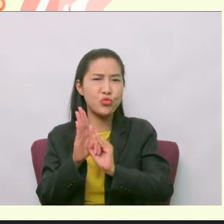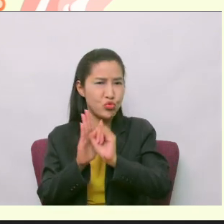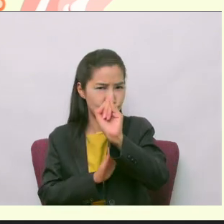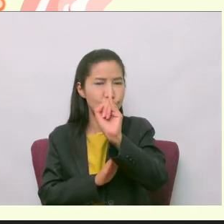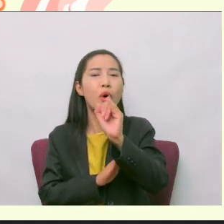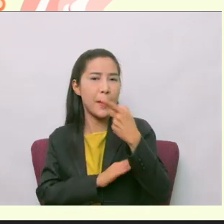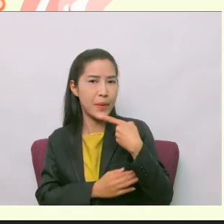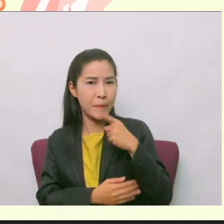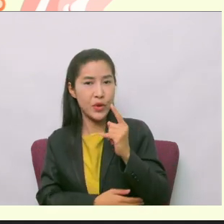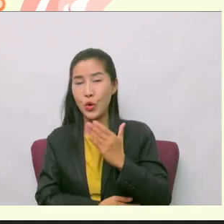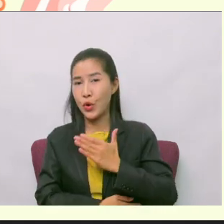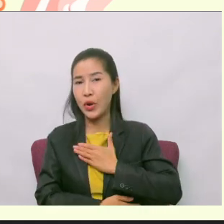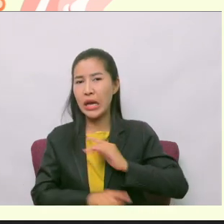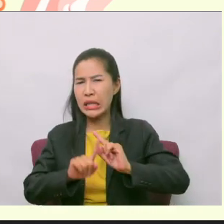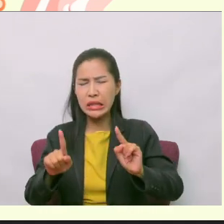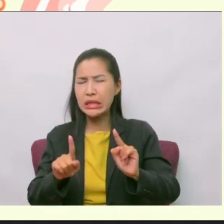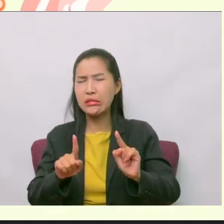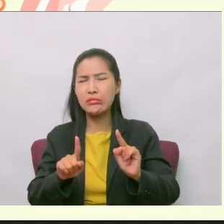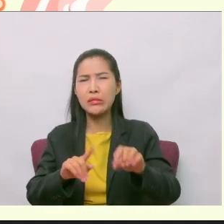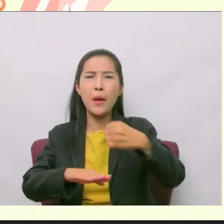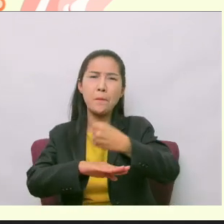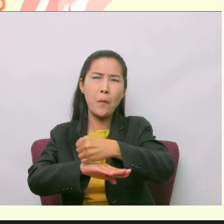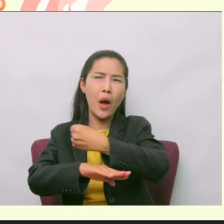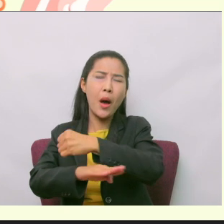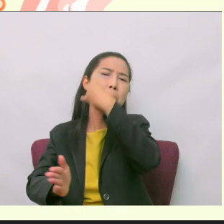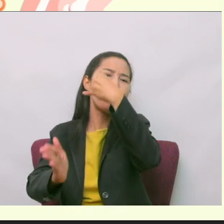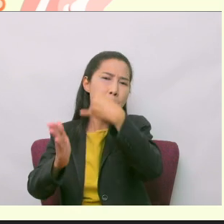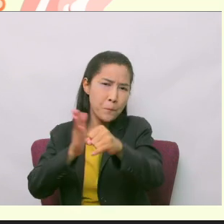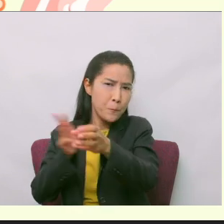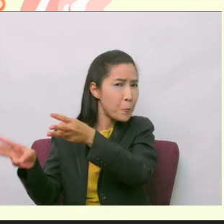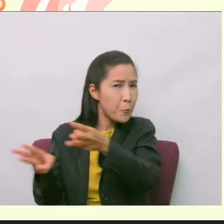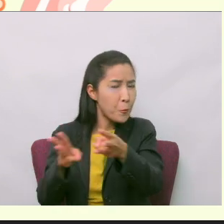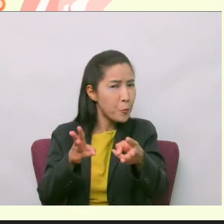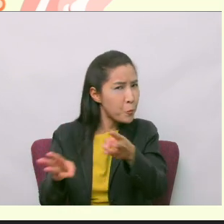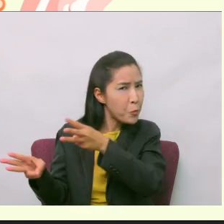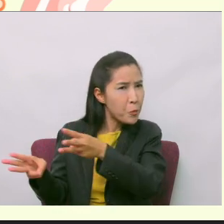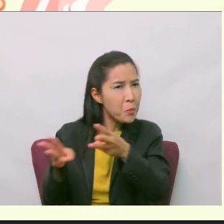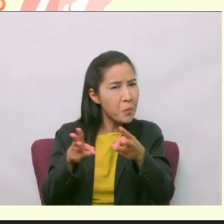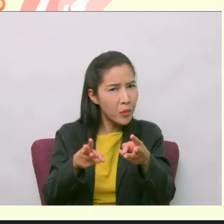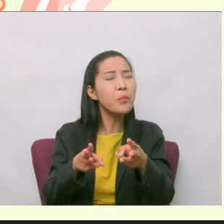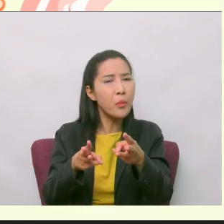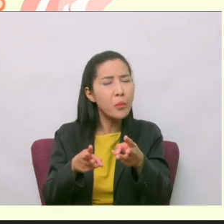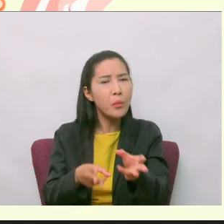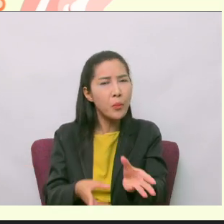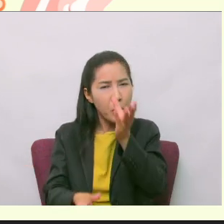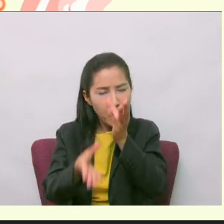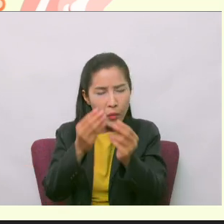ชน์แต่ถ้าเกิดว่าเราใช้นะคะผิดเราก็อาจจะเกิดโทษเพราะฉะนั้นเราก็จะต้องมารู้ในเรื่องของข้อควรระวังกับการใช้ลูกประคบ